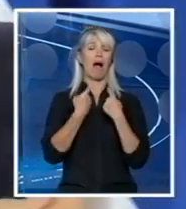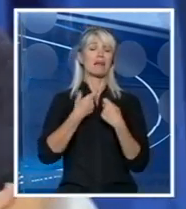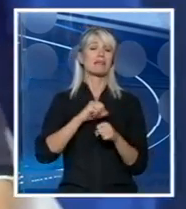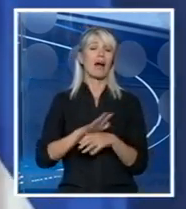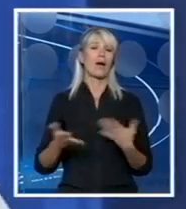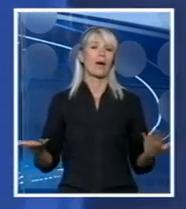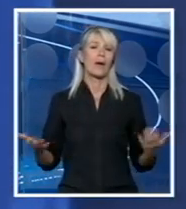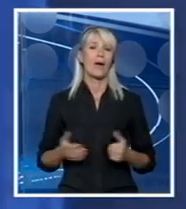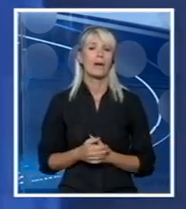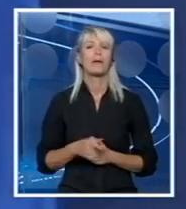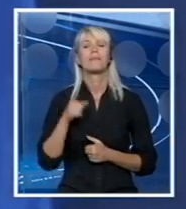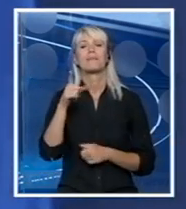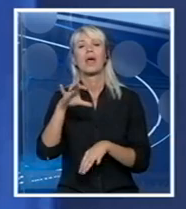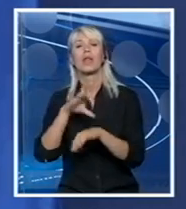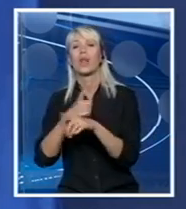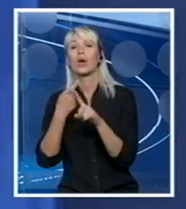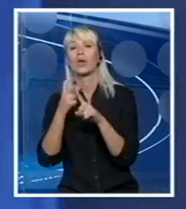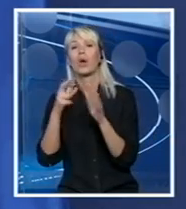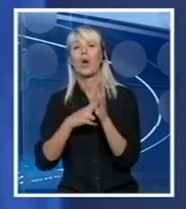To što nema način, ja isto kritikujem.